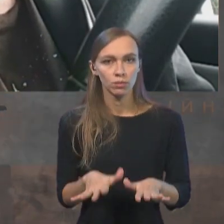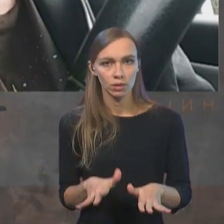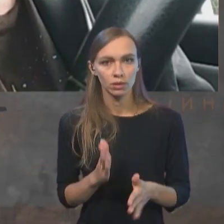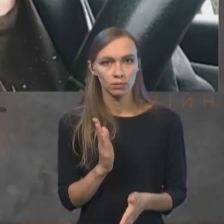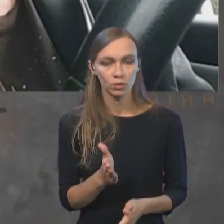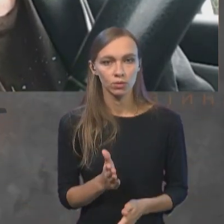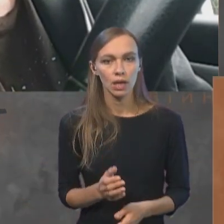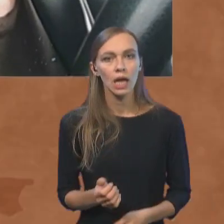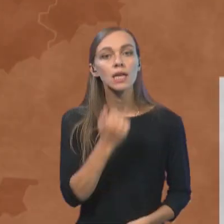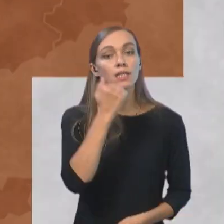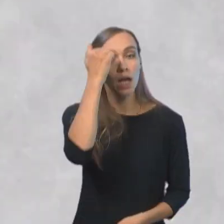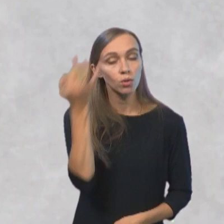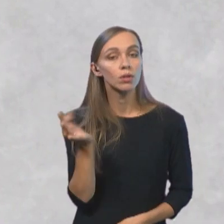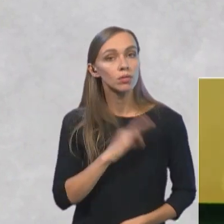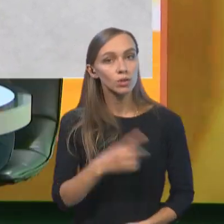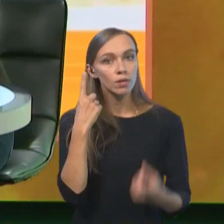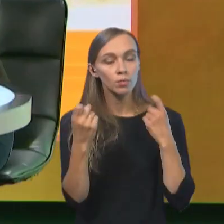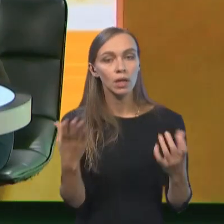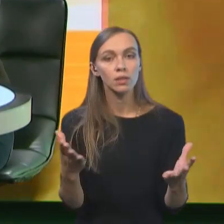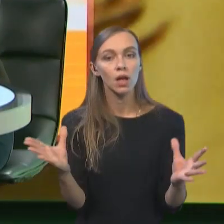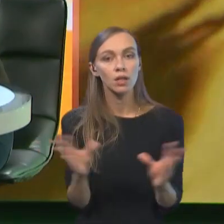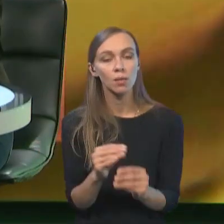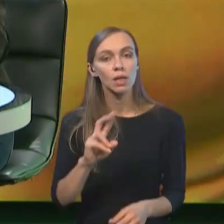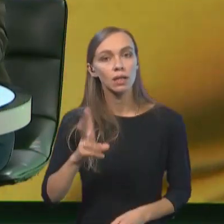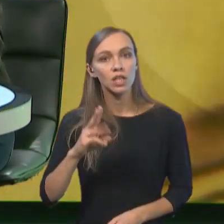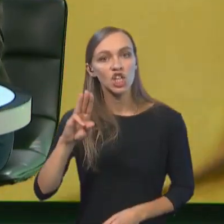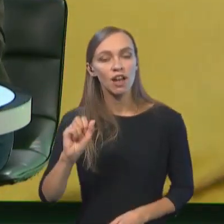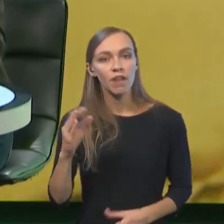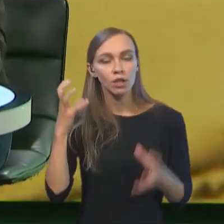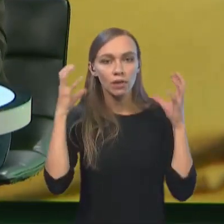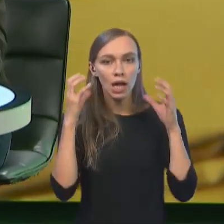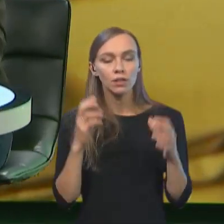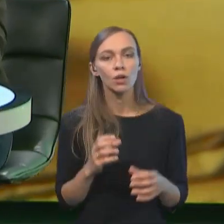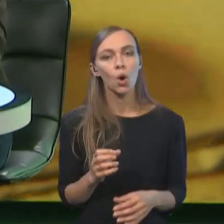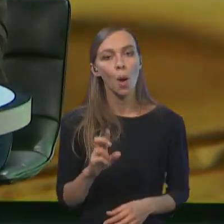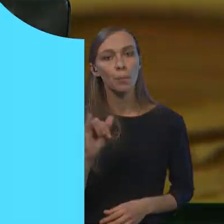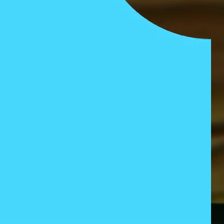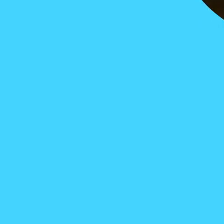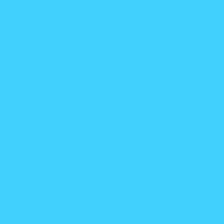корисну інформацію. З нами була Катерина Шаванова, радіобіологиня.